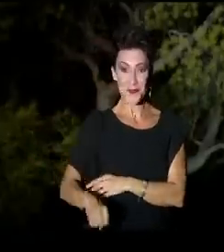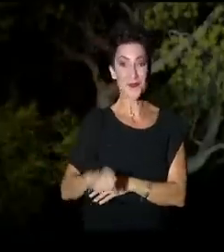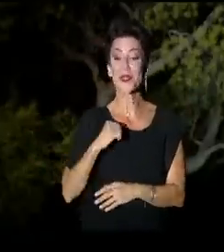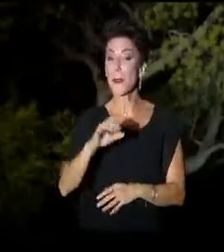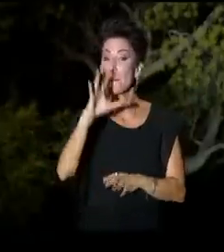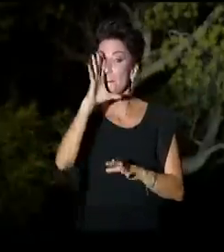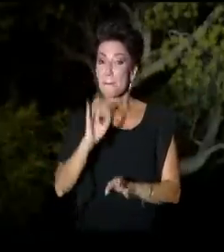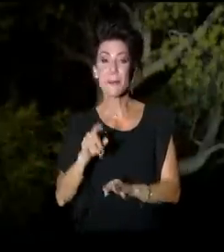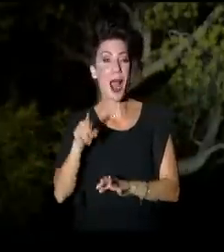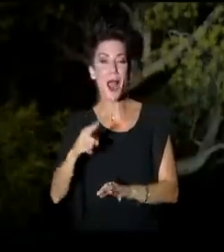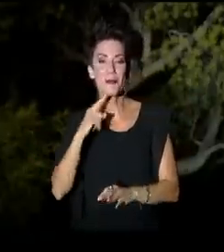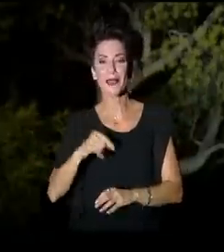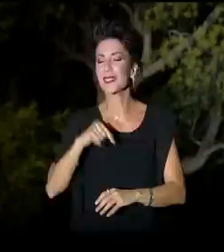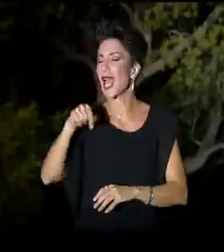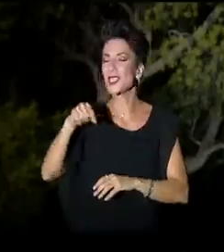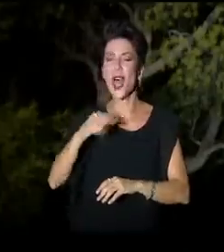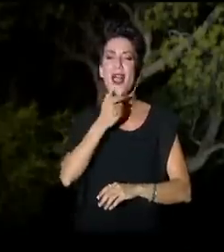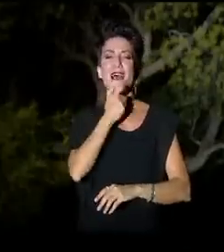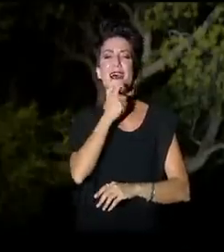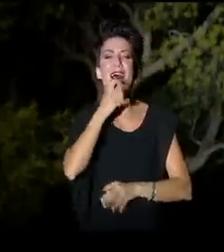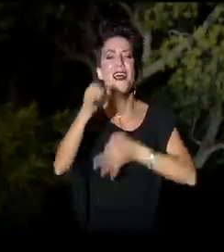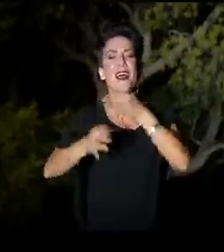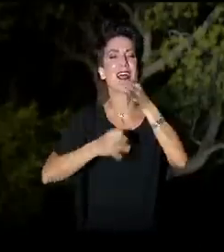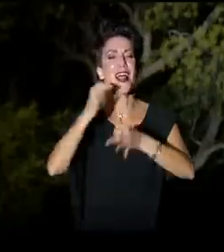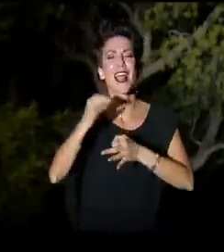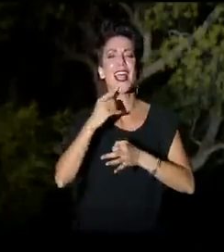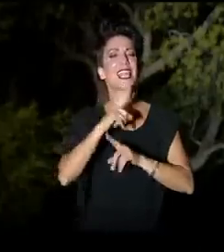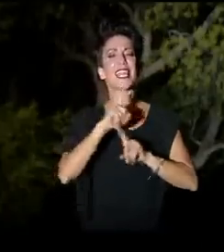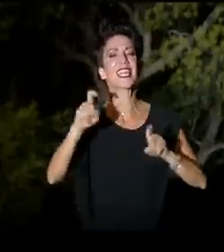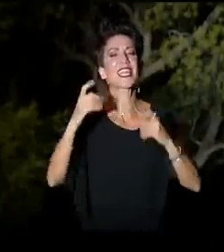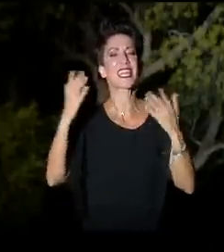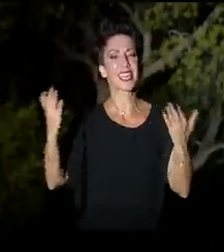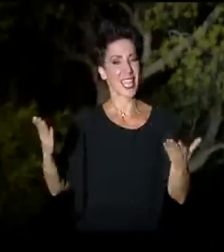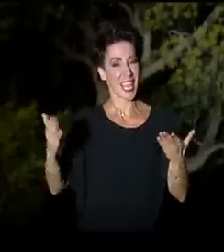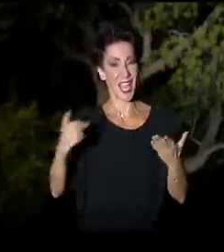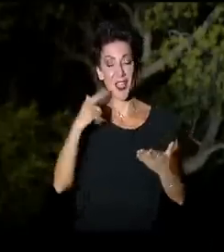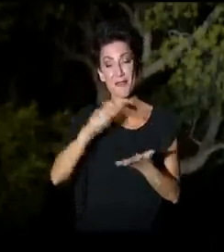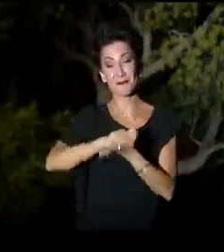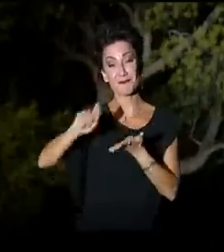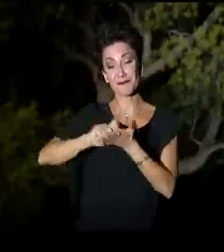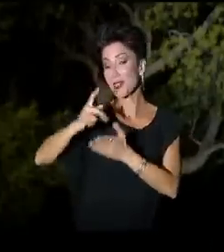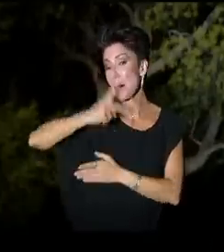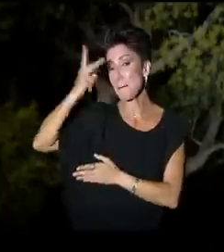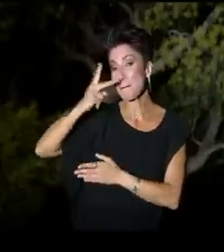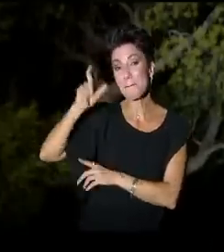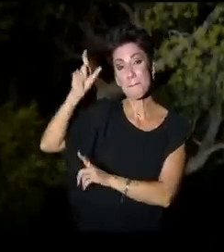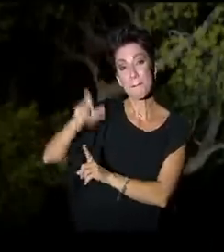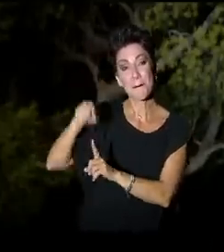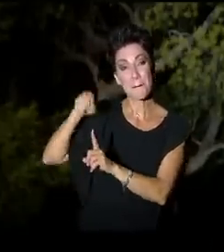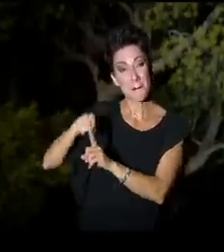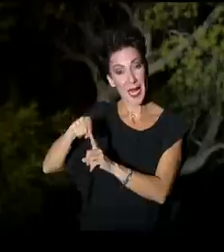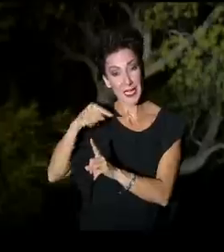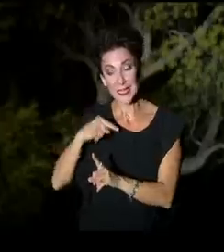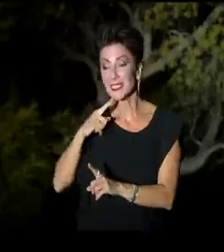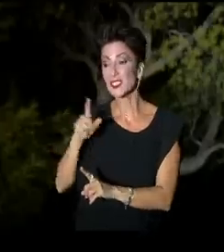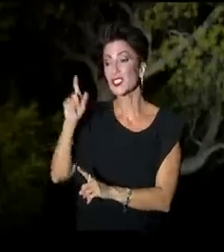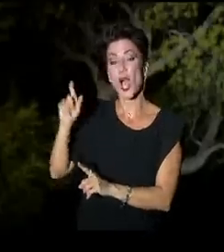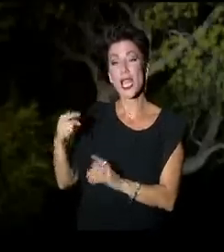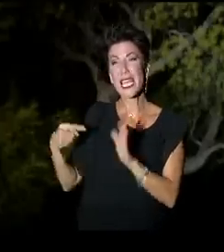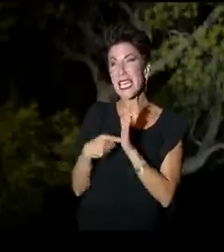«and like the sunrise from the sea, Athens arose», έγραψε ο ποιητής Percy B. Shelley